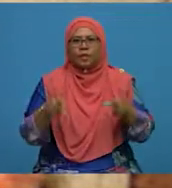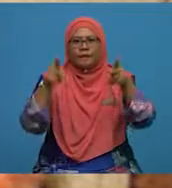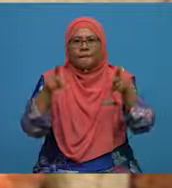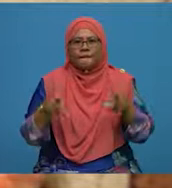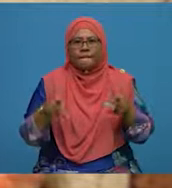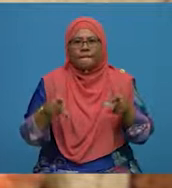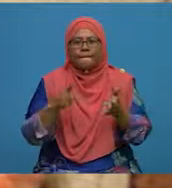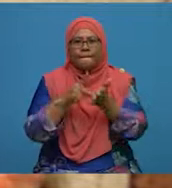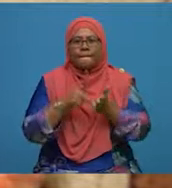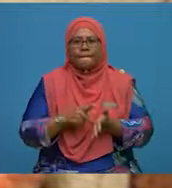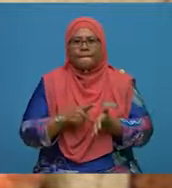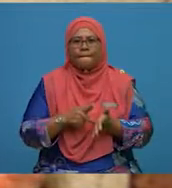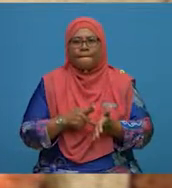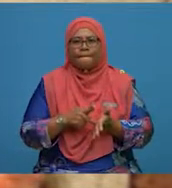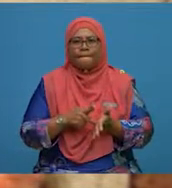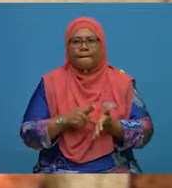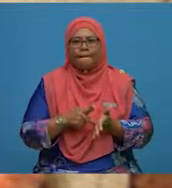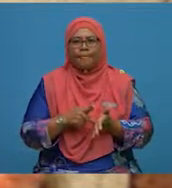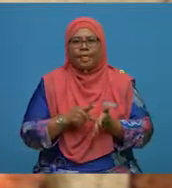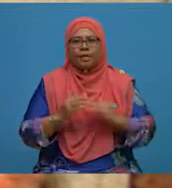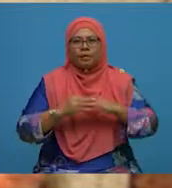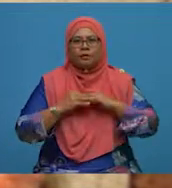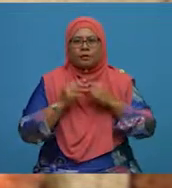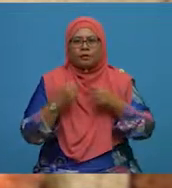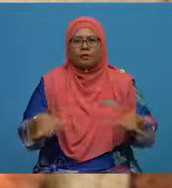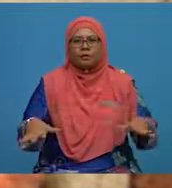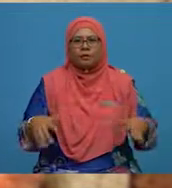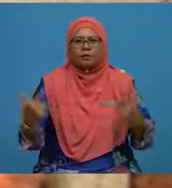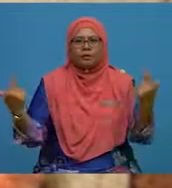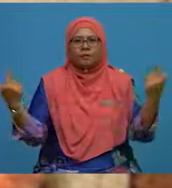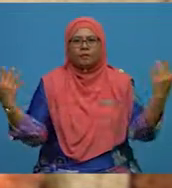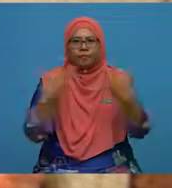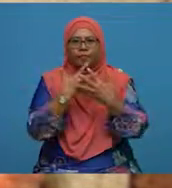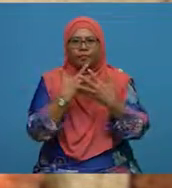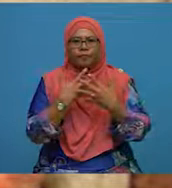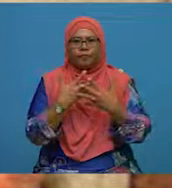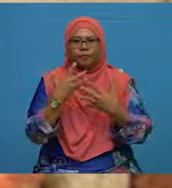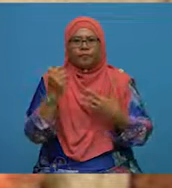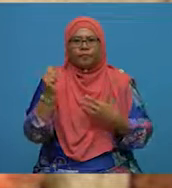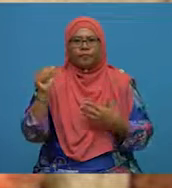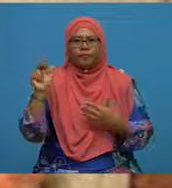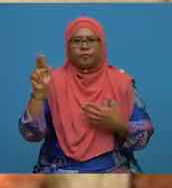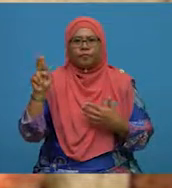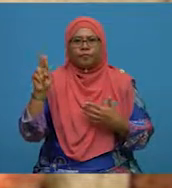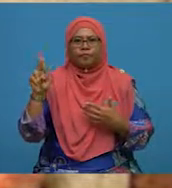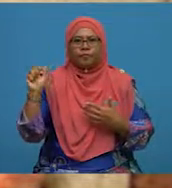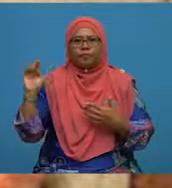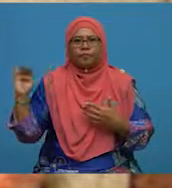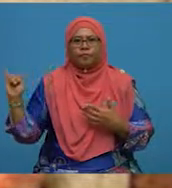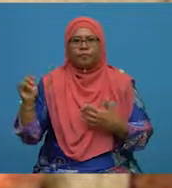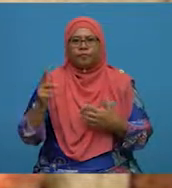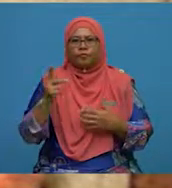Pelajar-pelajar, implikasinya, British telah menyerang Arabi Pasha kerana